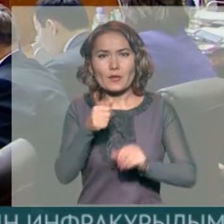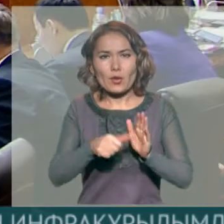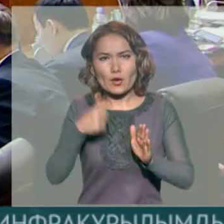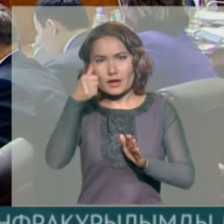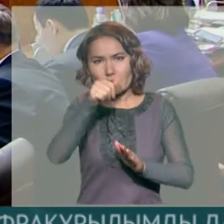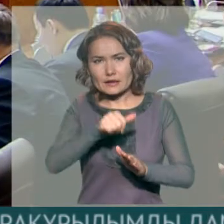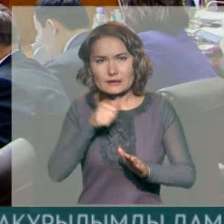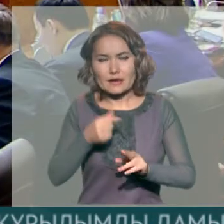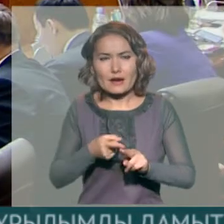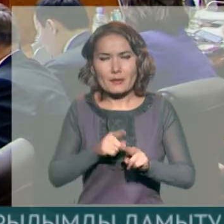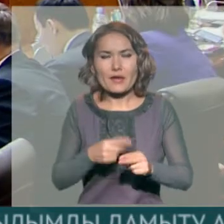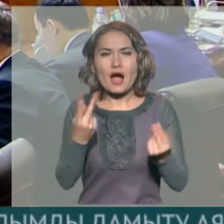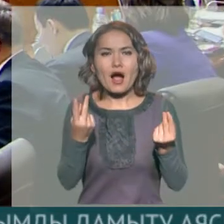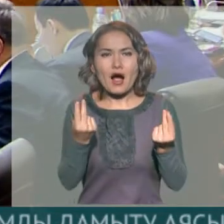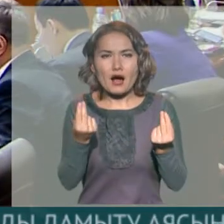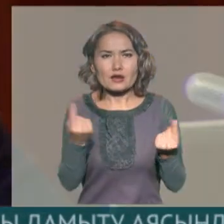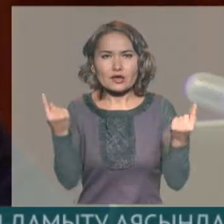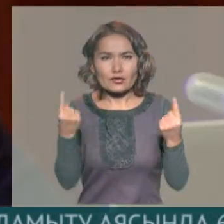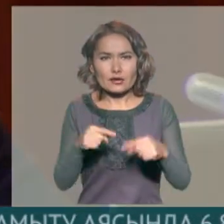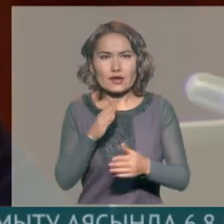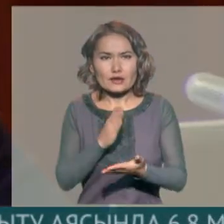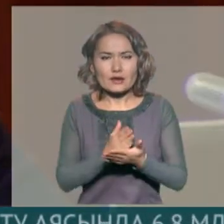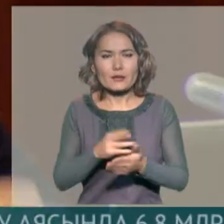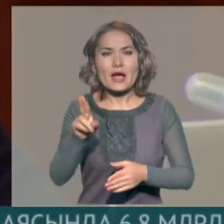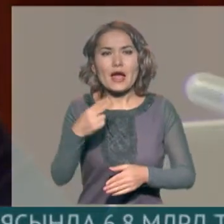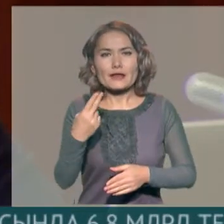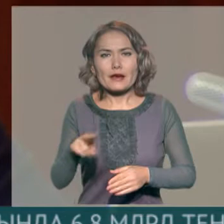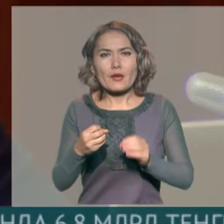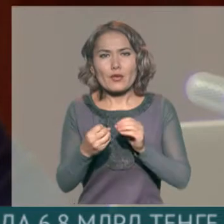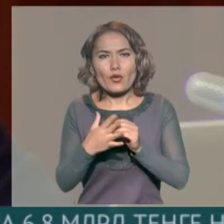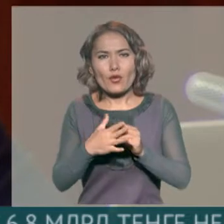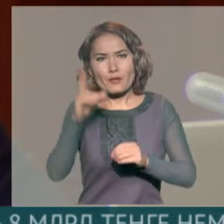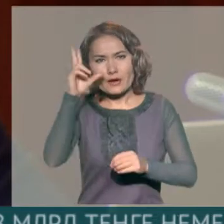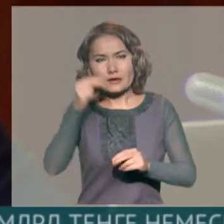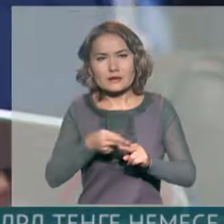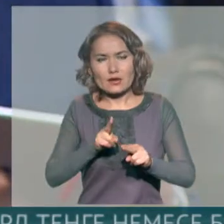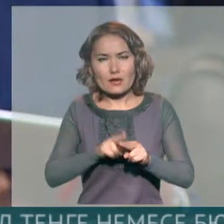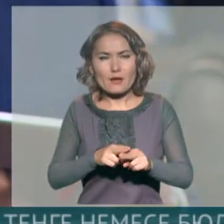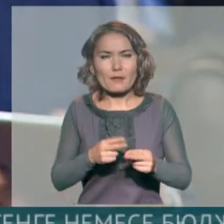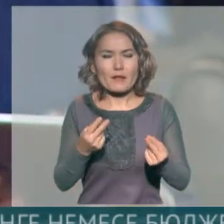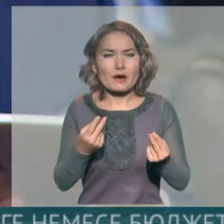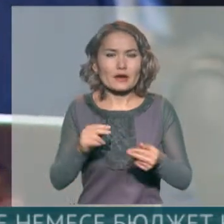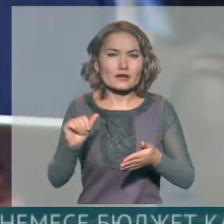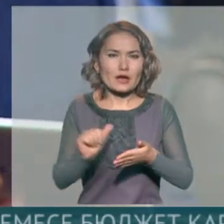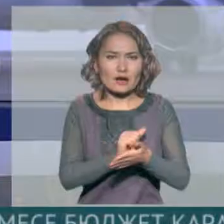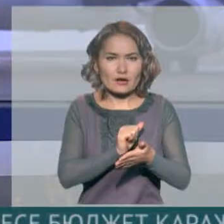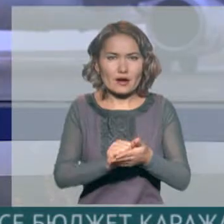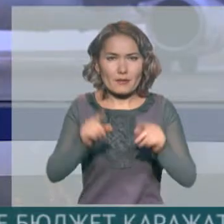ақпанның біріне дейін қысқартылатындығын мәлім етті. Сондай ақ желтоқсанның 15-інде компания активтері сатылымға шығарылатындығы айтылды.